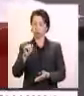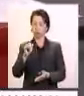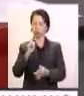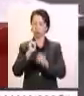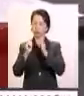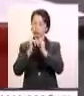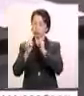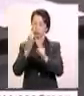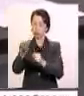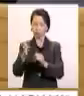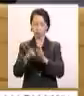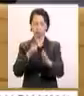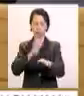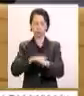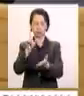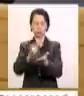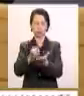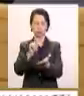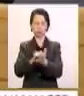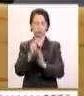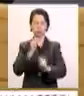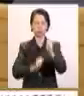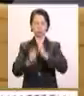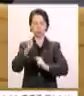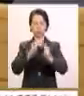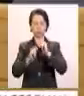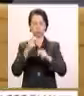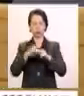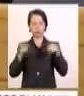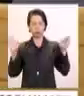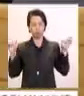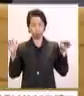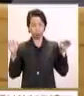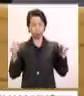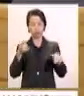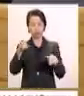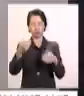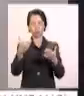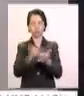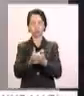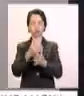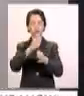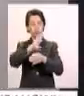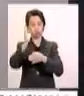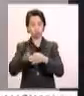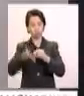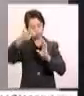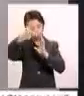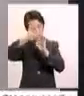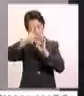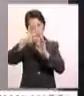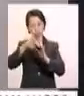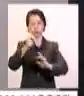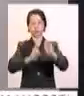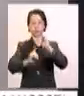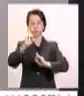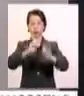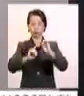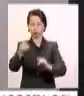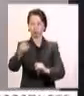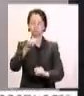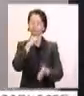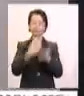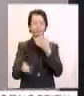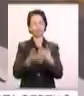ini ketika sidang media Teater Amal Malaikat. Menurut Rashdan, dia baru sahaja selesai penggambaran drama. Baginya, dia